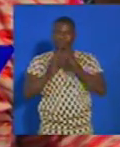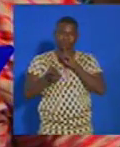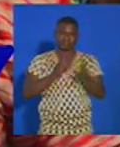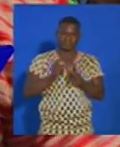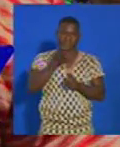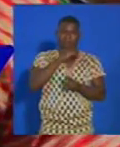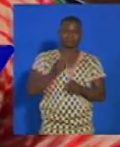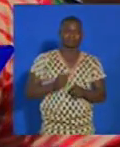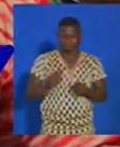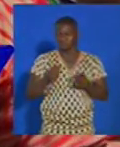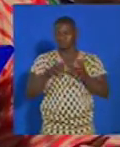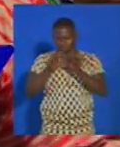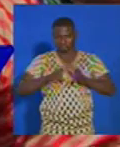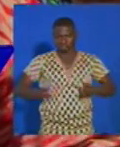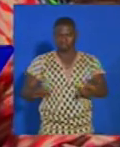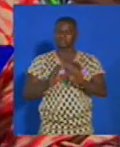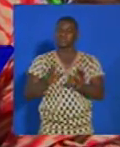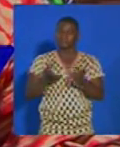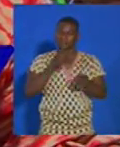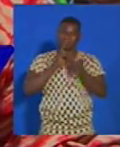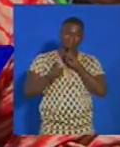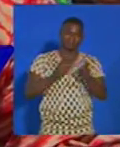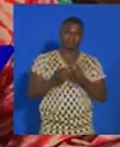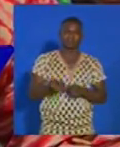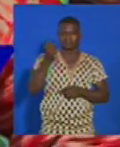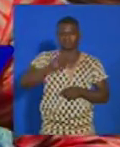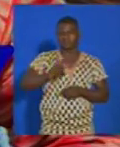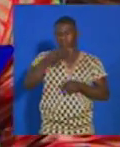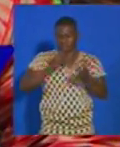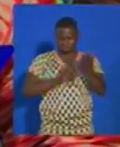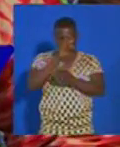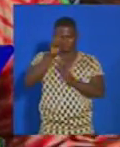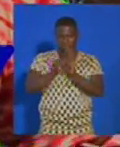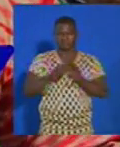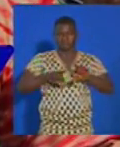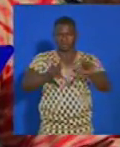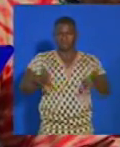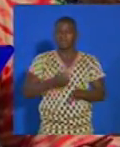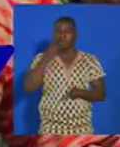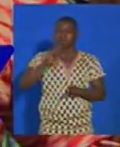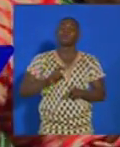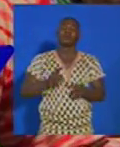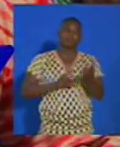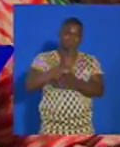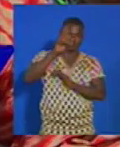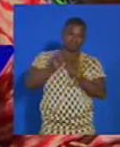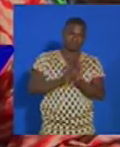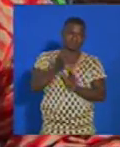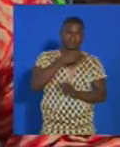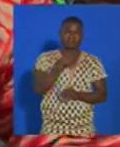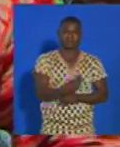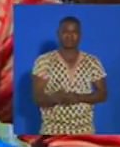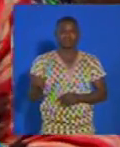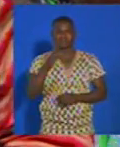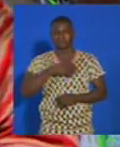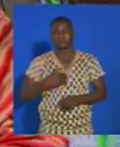besoins énormes de développement local. Alors par rapport à ces besoins de développement local, il faille développer, n'est-ce pas, des outils, des